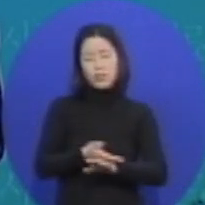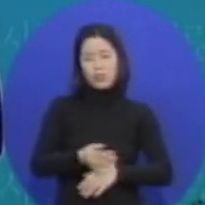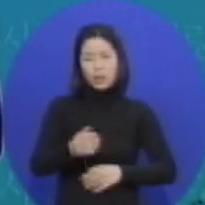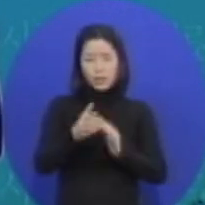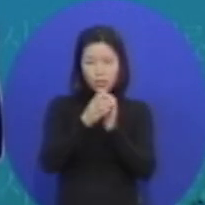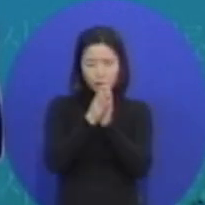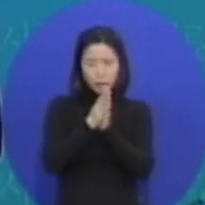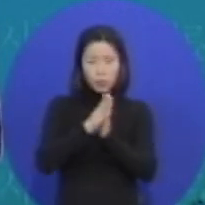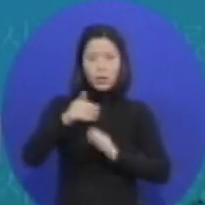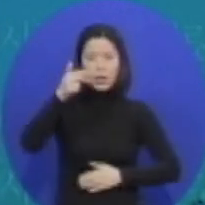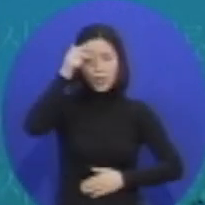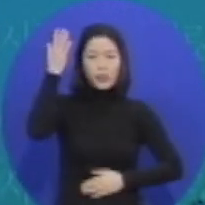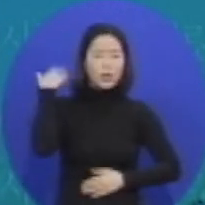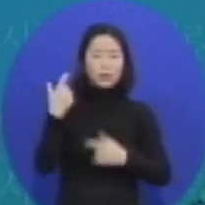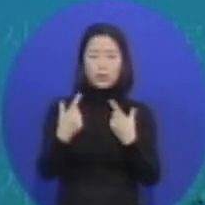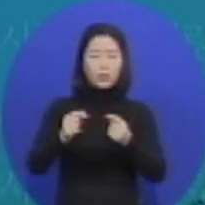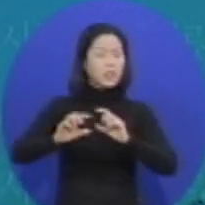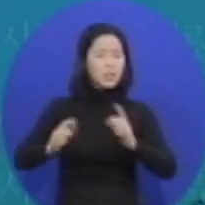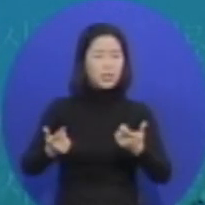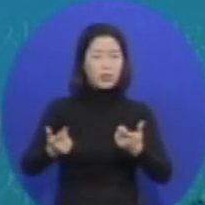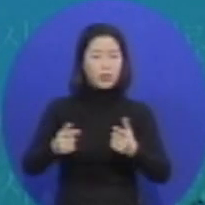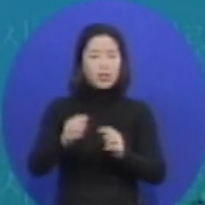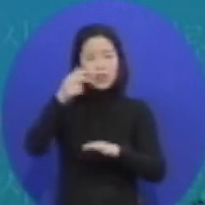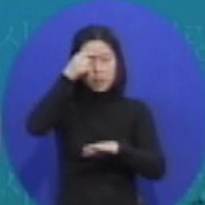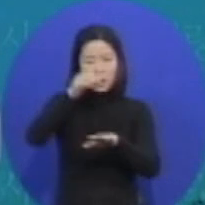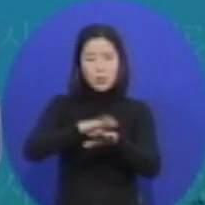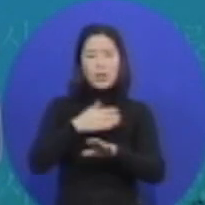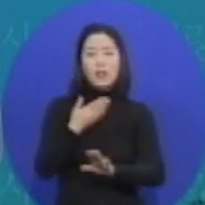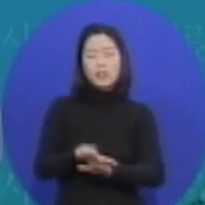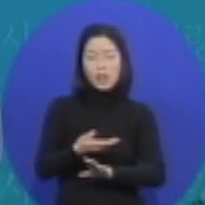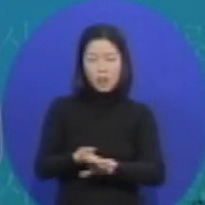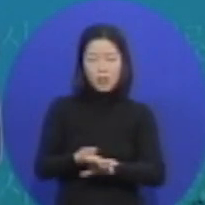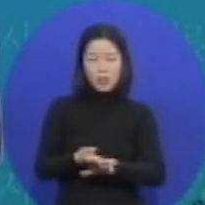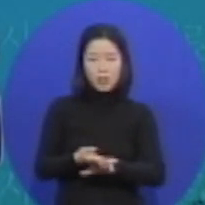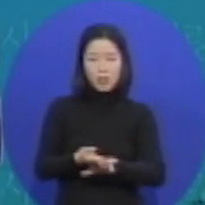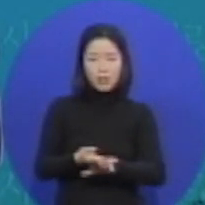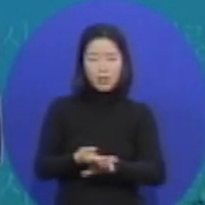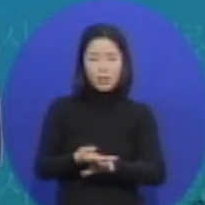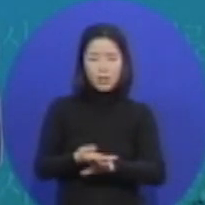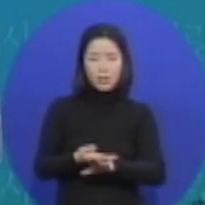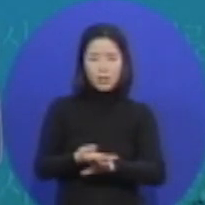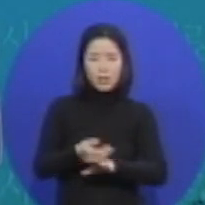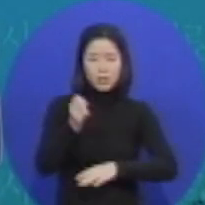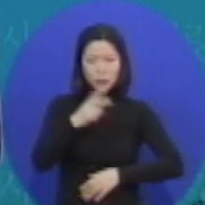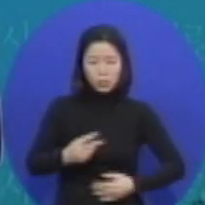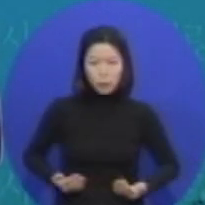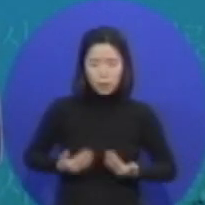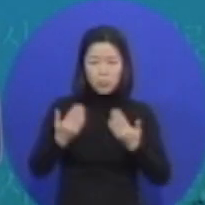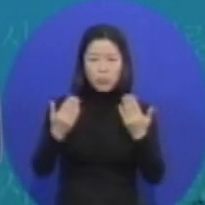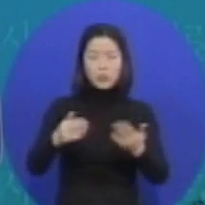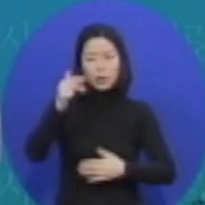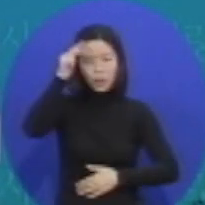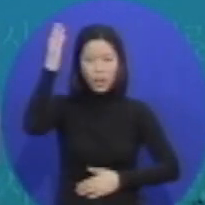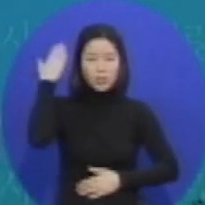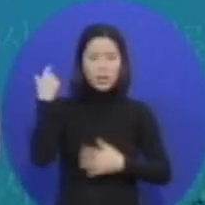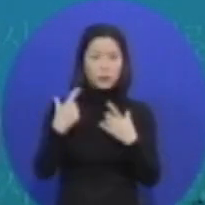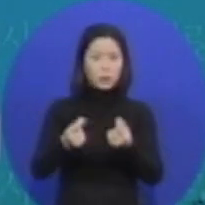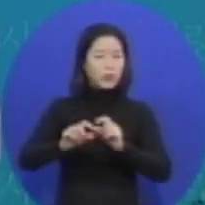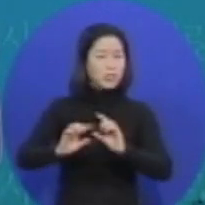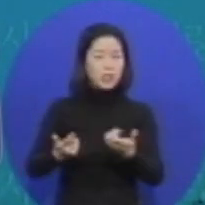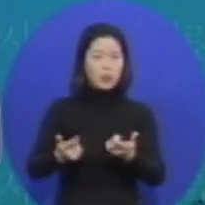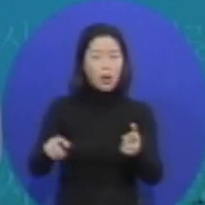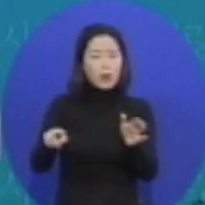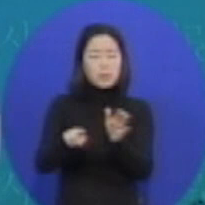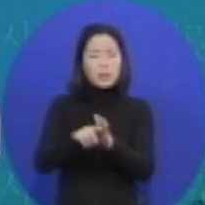옛날 같을 수가 없고 예배가 옛날 같을 쓰고 내가 봉사가 옛날 같을 쓰고 믿음이